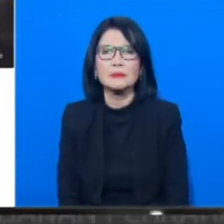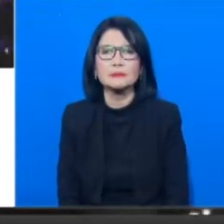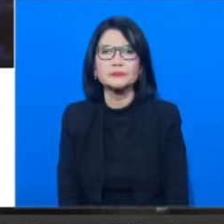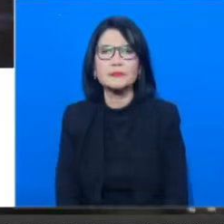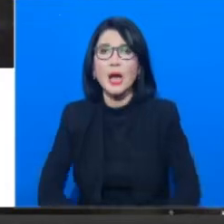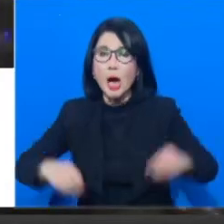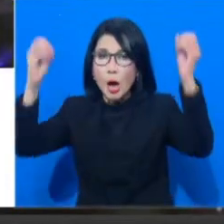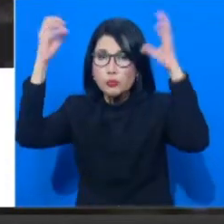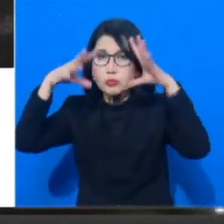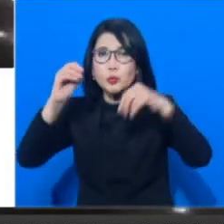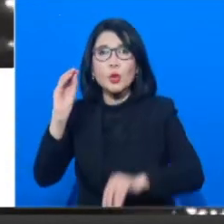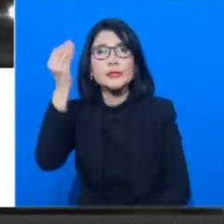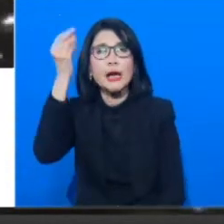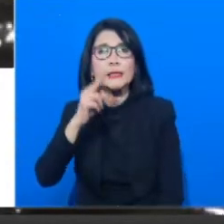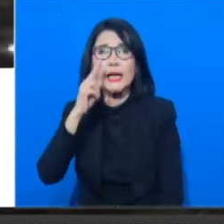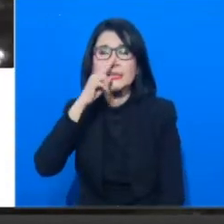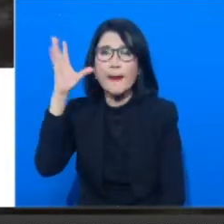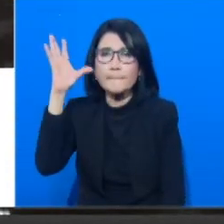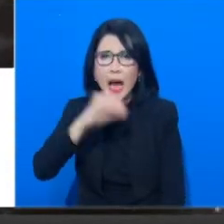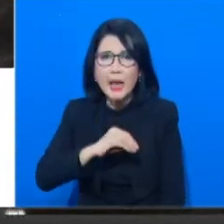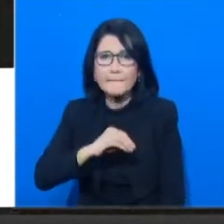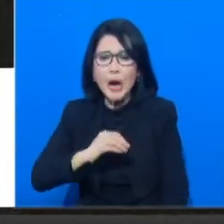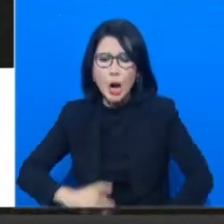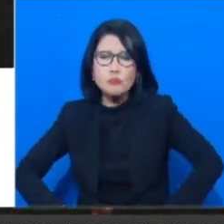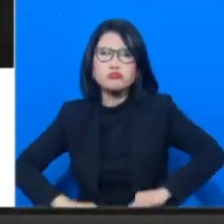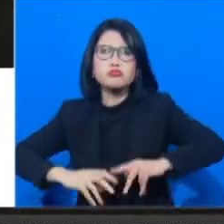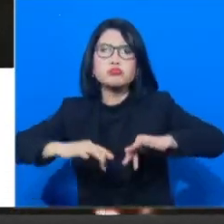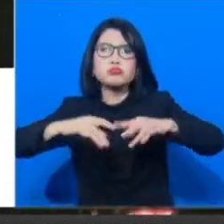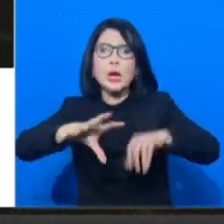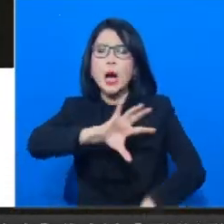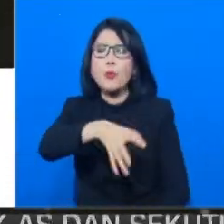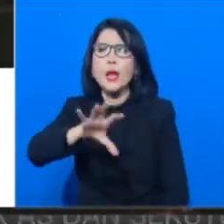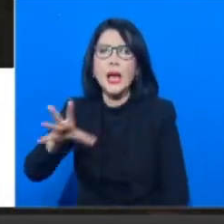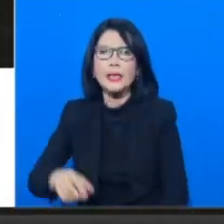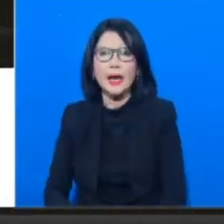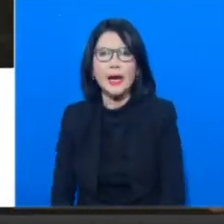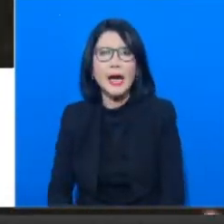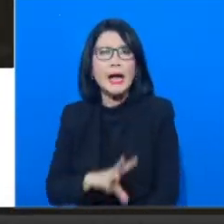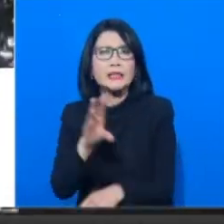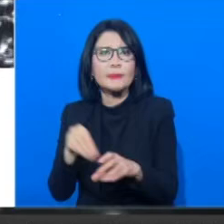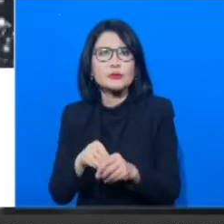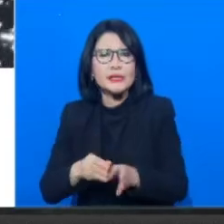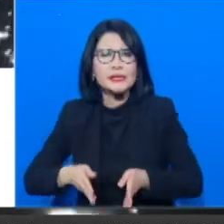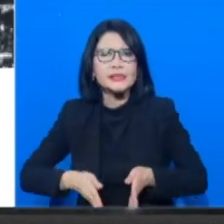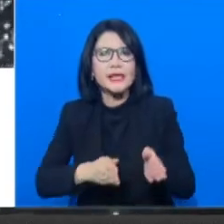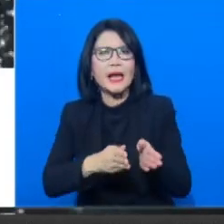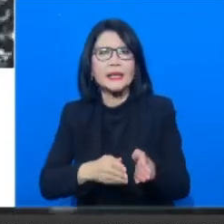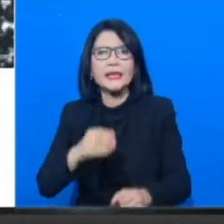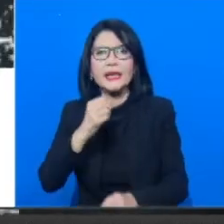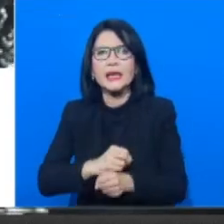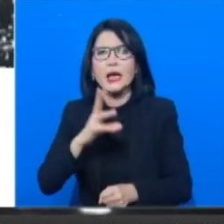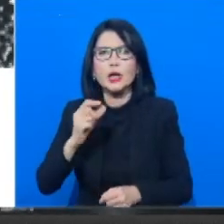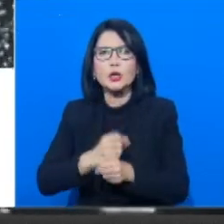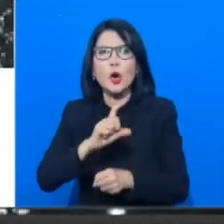Hujan deras yang melanda Jakarta Senin malam menyisakan banjir di sejumlah wilayah, salah satunya di Jalan Latu Menten, Grogol, Petamburan,